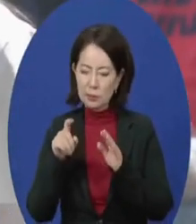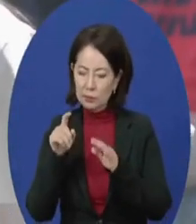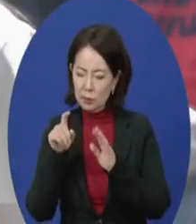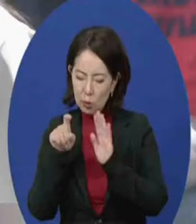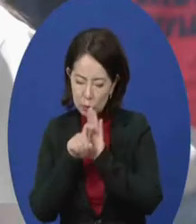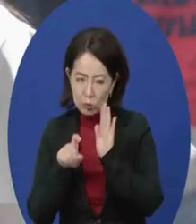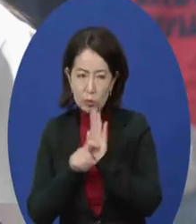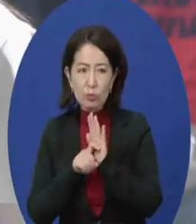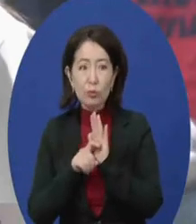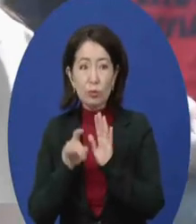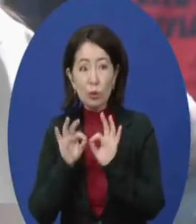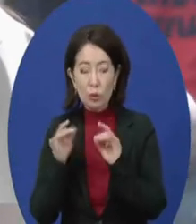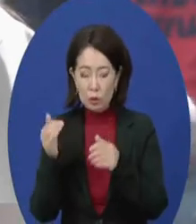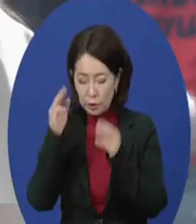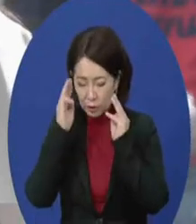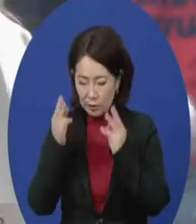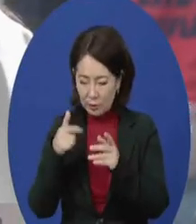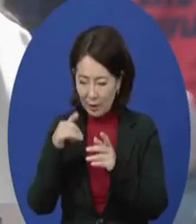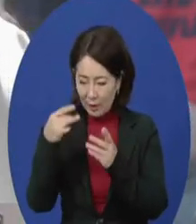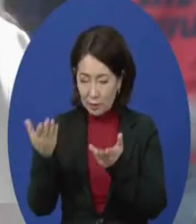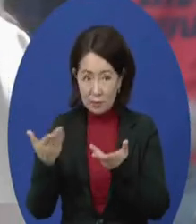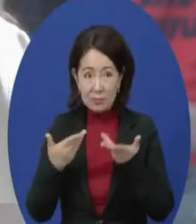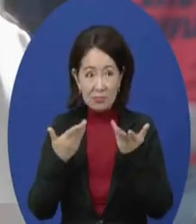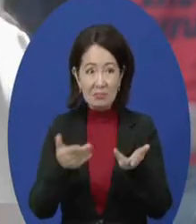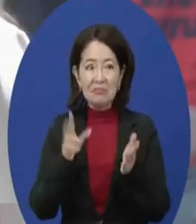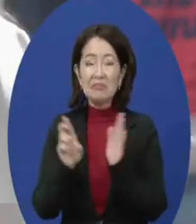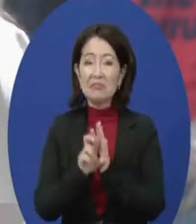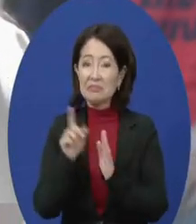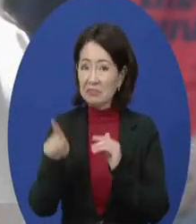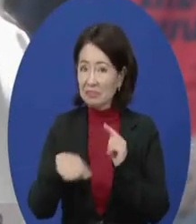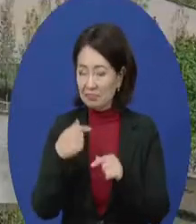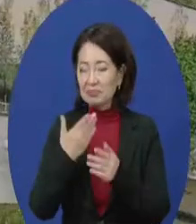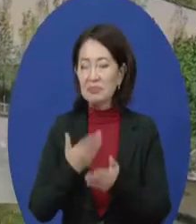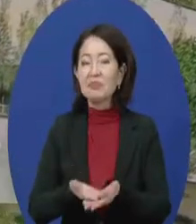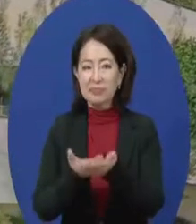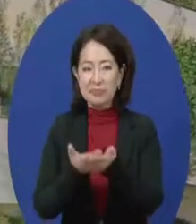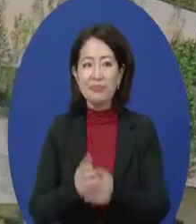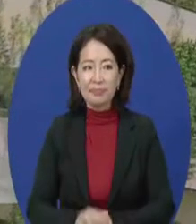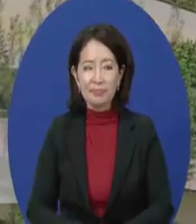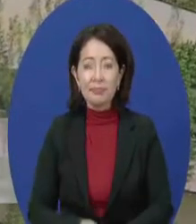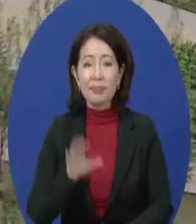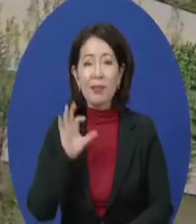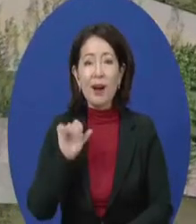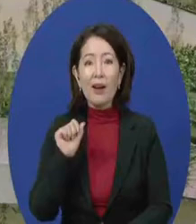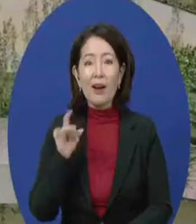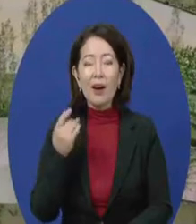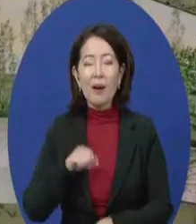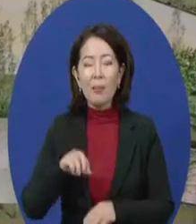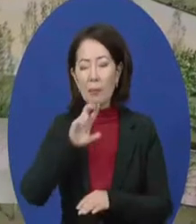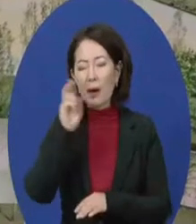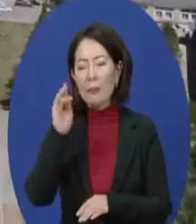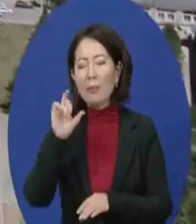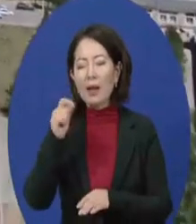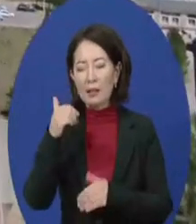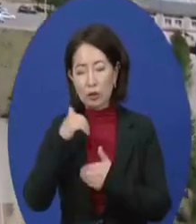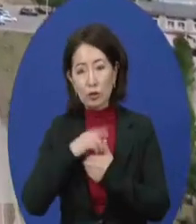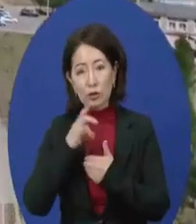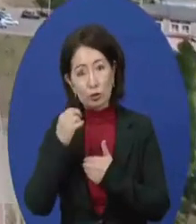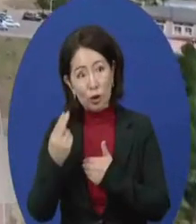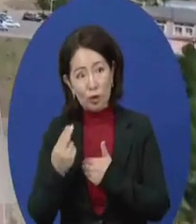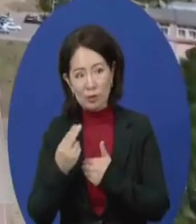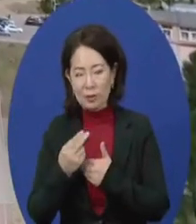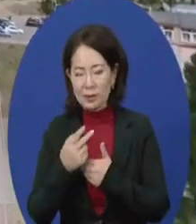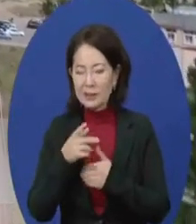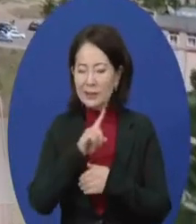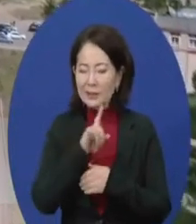хөтөлбөрүүдээр шийдвэрлэх гарцыг би болгосонд нь хамгийн их боломжтой гэж бодож байгаа. Тэгээд энэ хүний дэмжиж байгаа. Архангай аймаг байгалийн баялагын ариун нөөцтэй